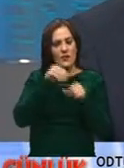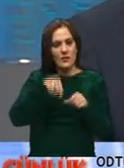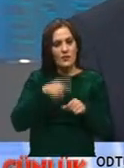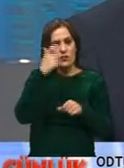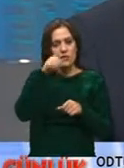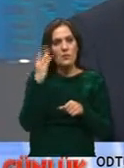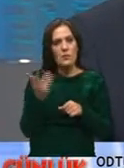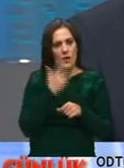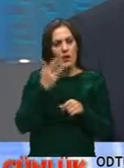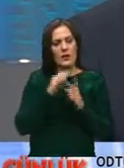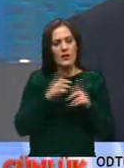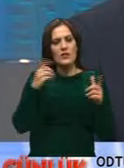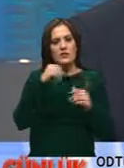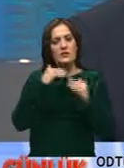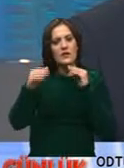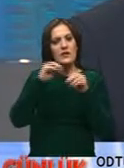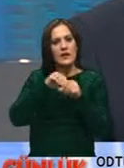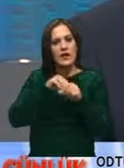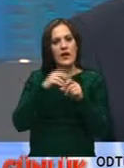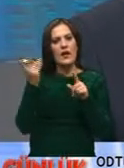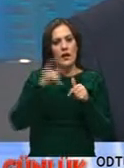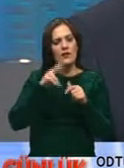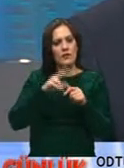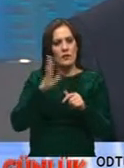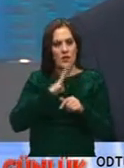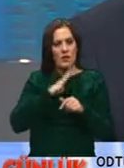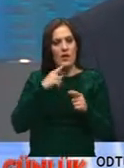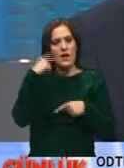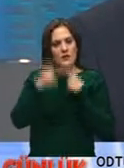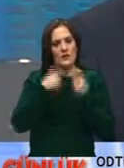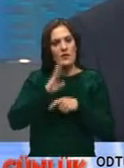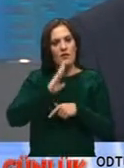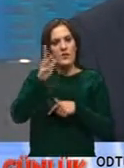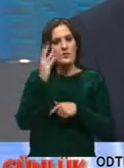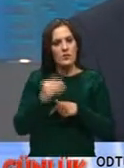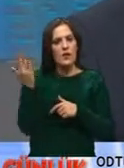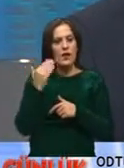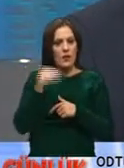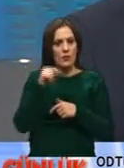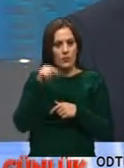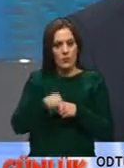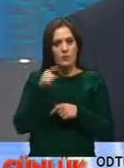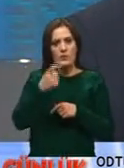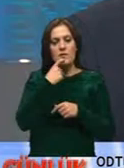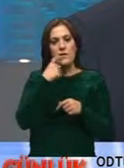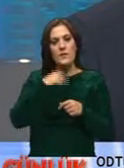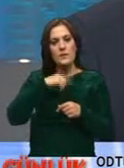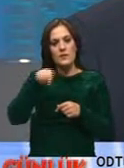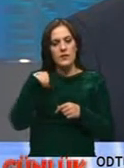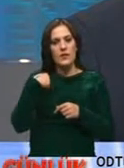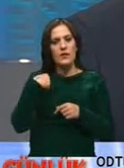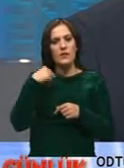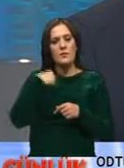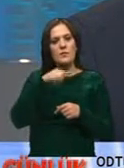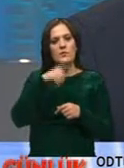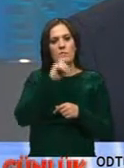şu anda Türkiye'de de bayağı geniş bir kitleyle katılım var. Her sene de artarak geliyor bu. Bu sene bize